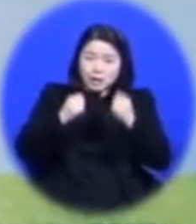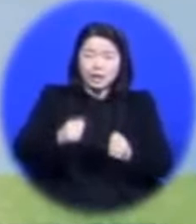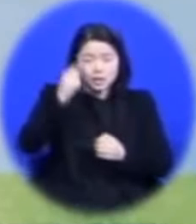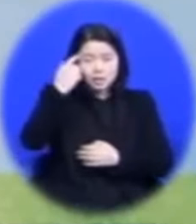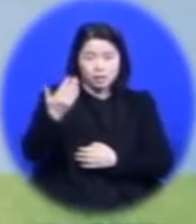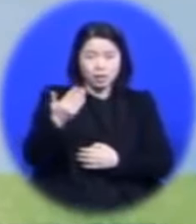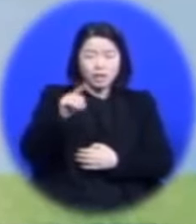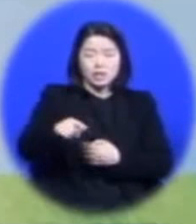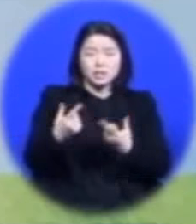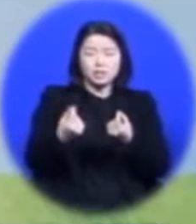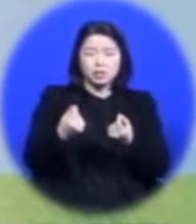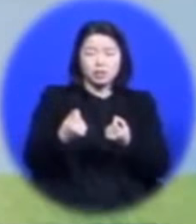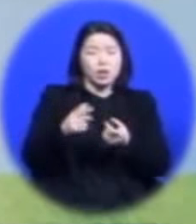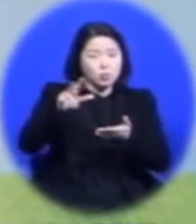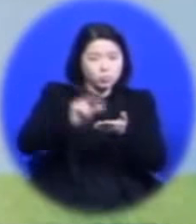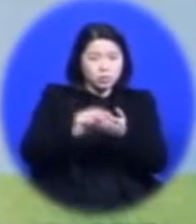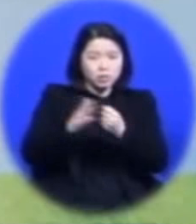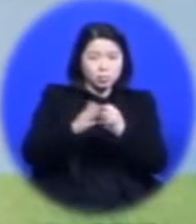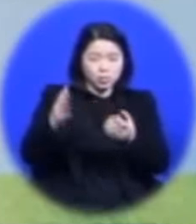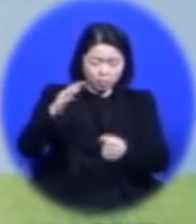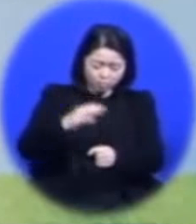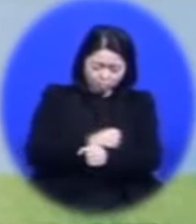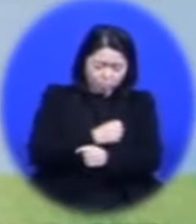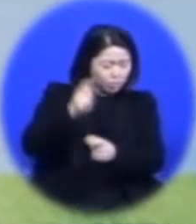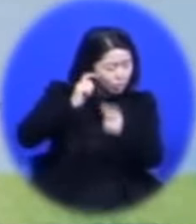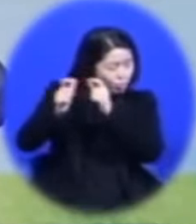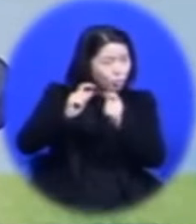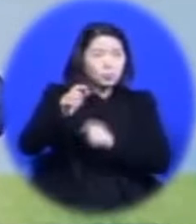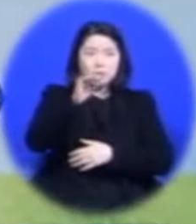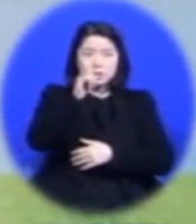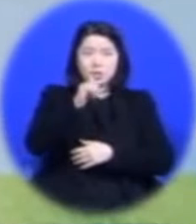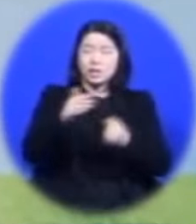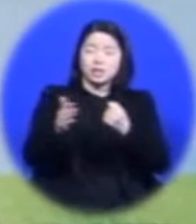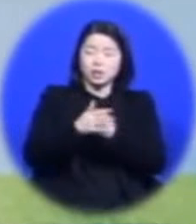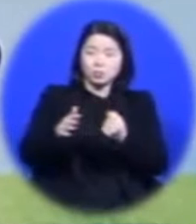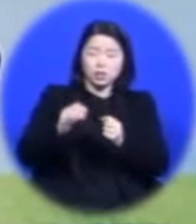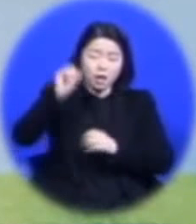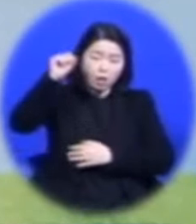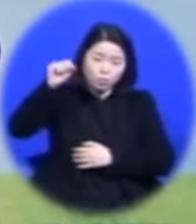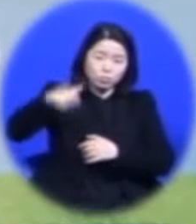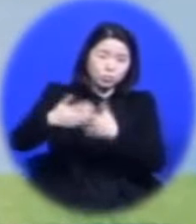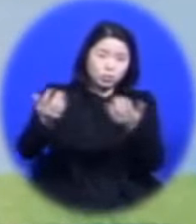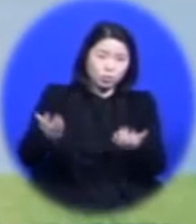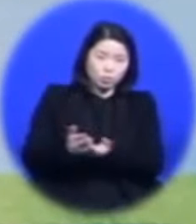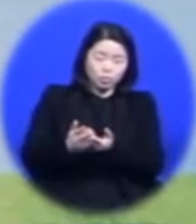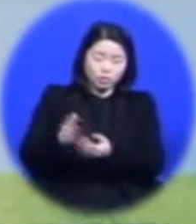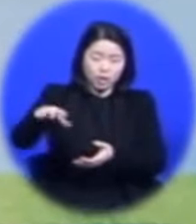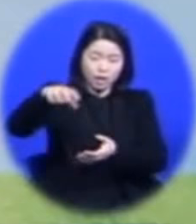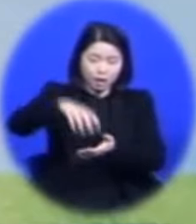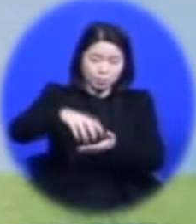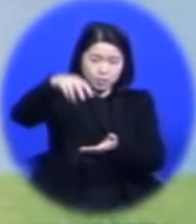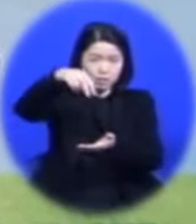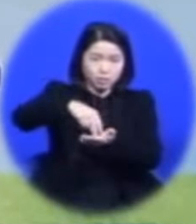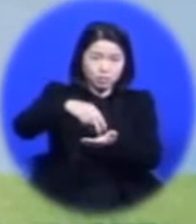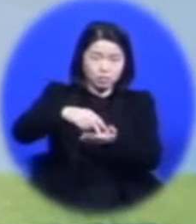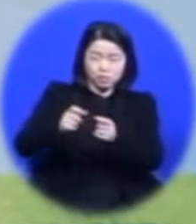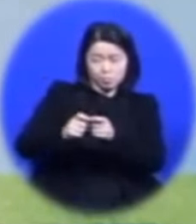엄청난 고민을 했습니다 그래서 저는 운동권이 앞장서는 일에서 멀어진 거예요